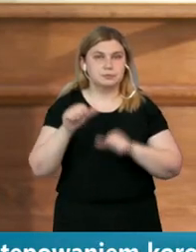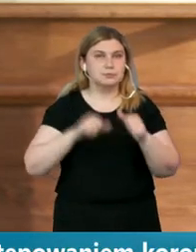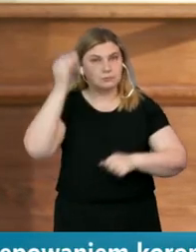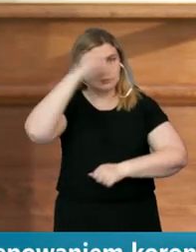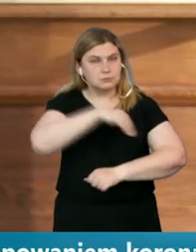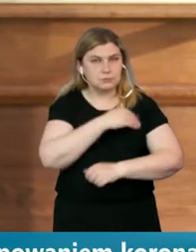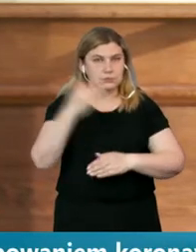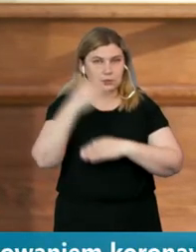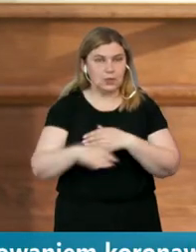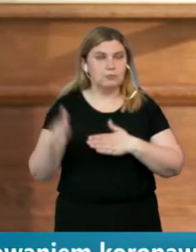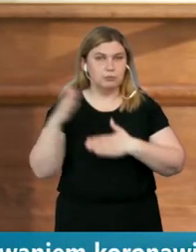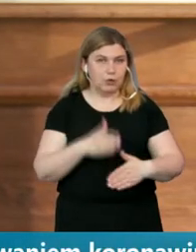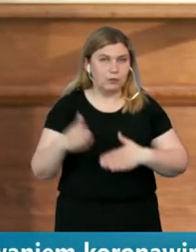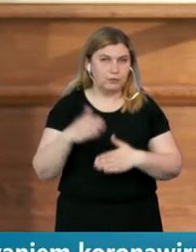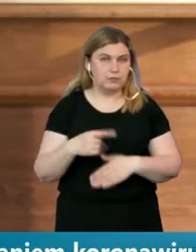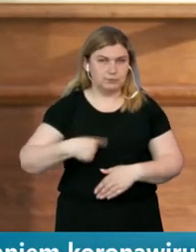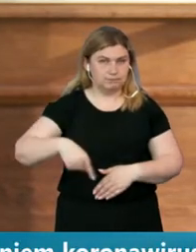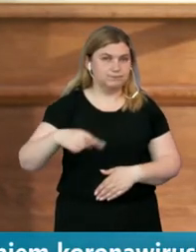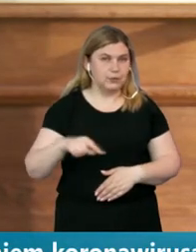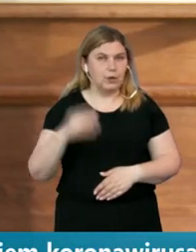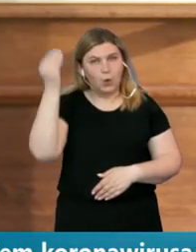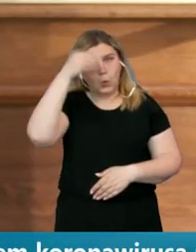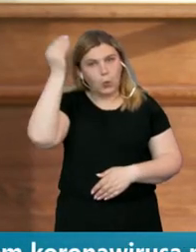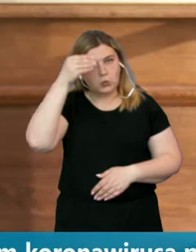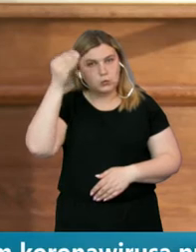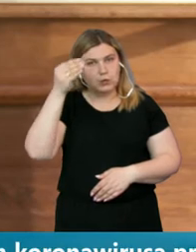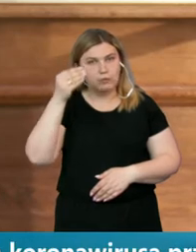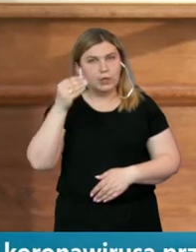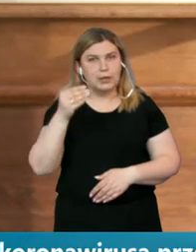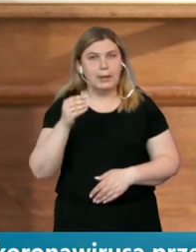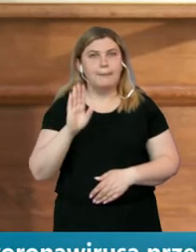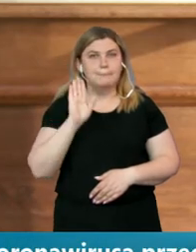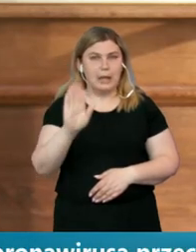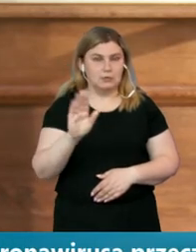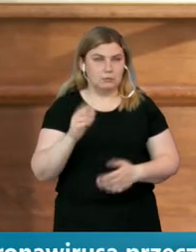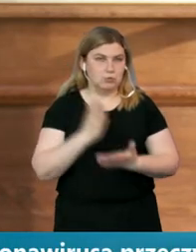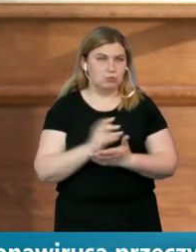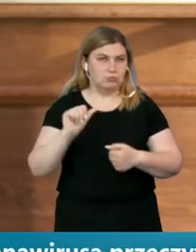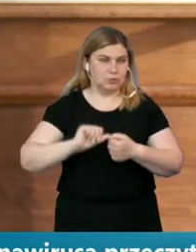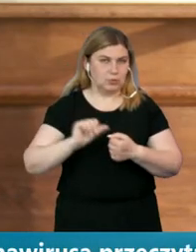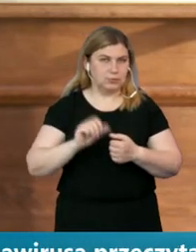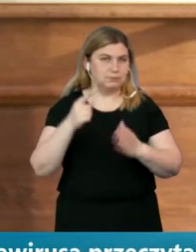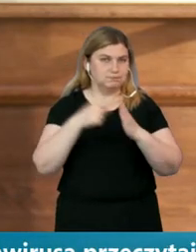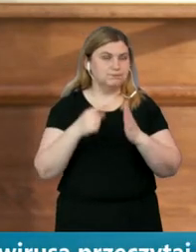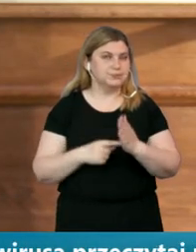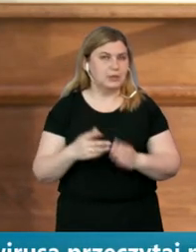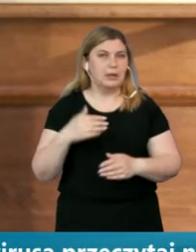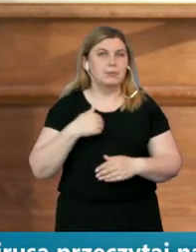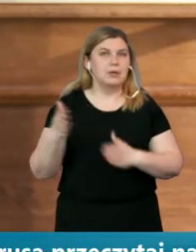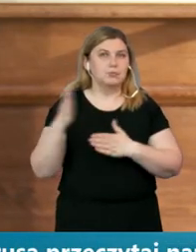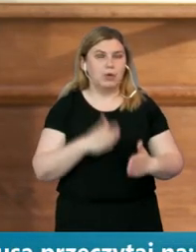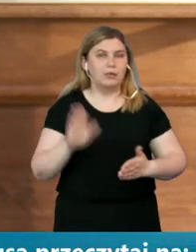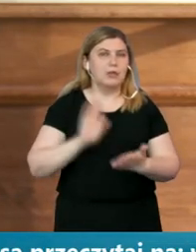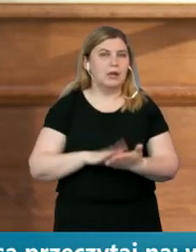kończy, przygotowujemy się do tego. Uczniowie właściwie mają już wystawione oceny, my przygotowujemy nagrody